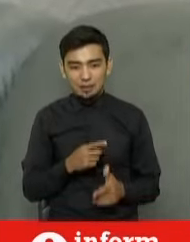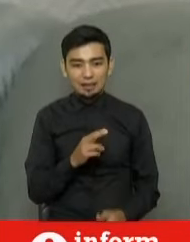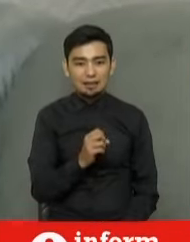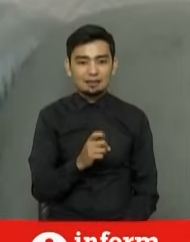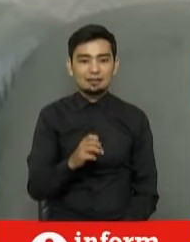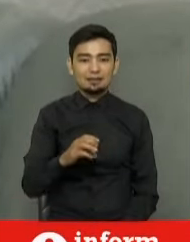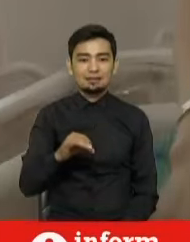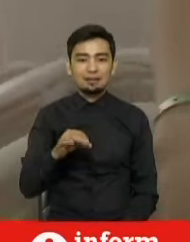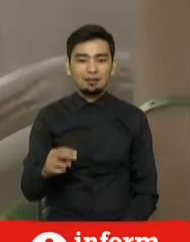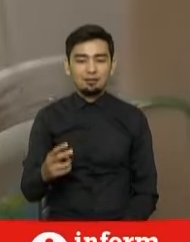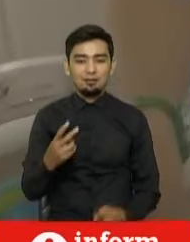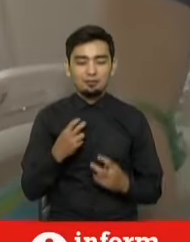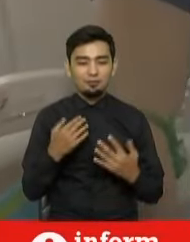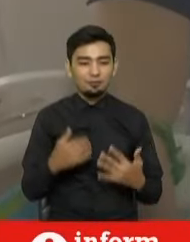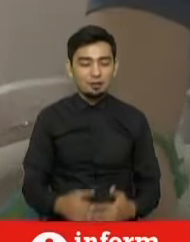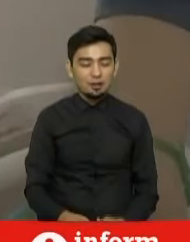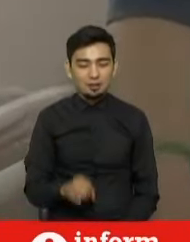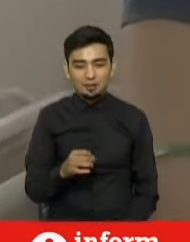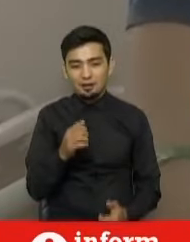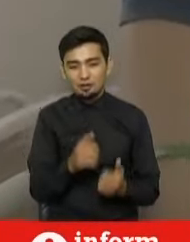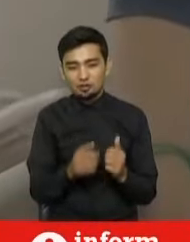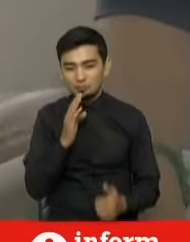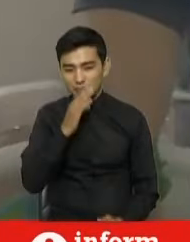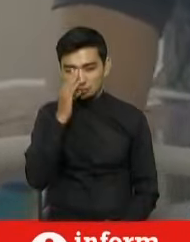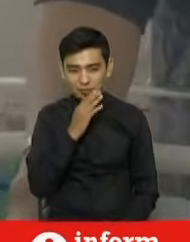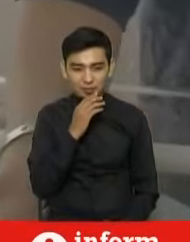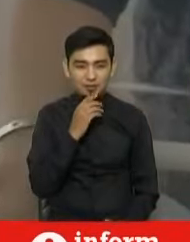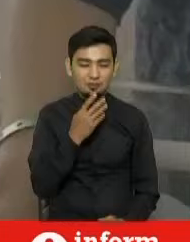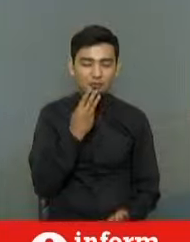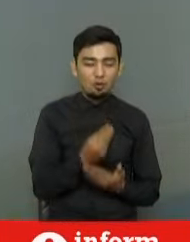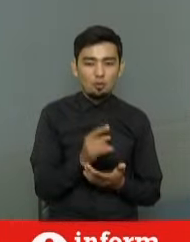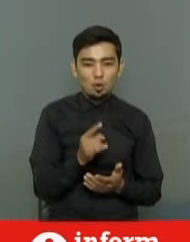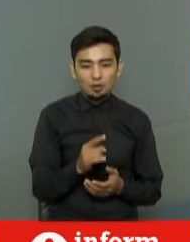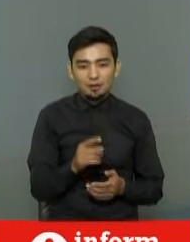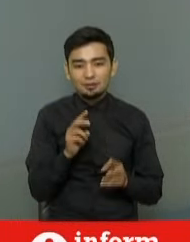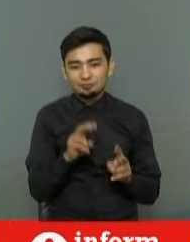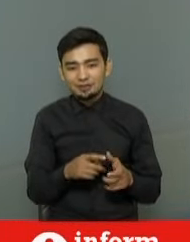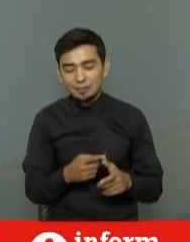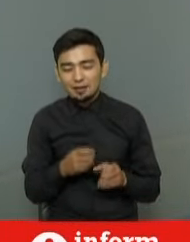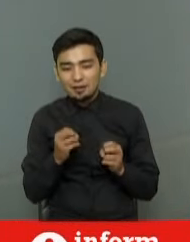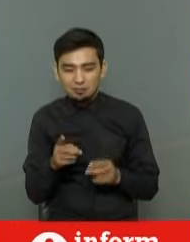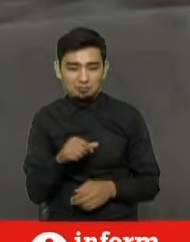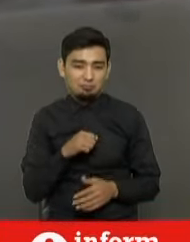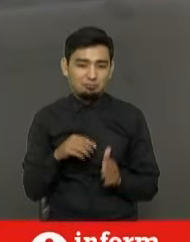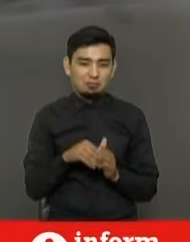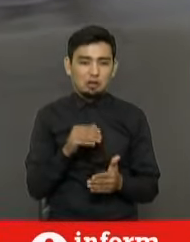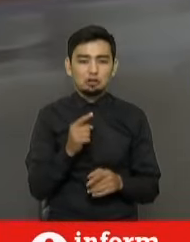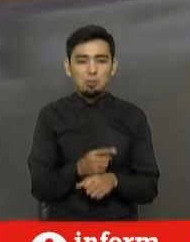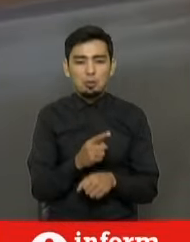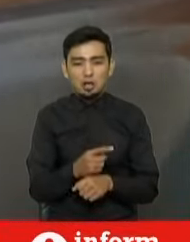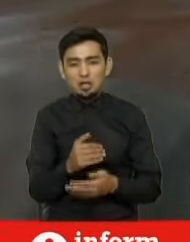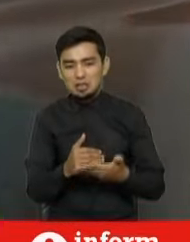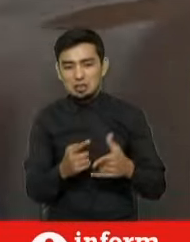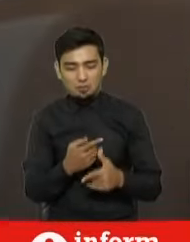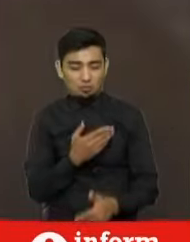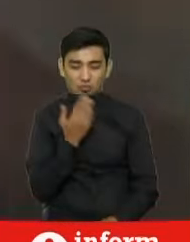Казахстан. Каждый родитель сам выбирает, как назвать своего ребенка. И нет списка запрещенных имен. Но если есть элементы